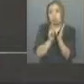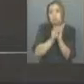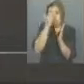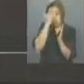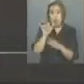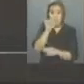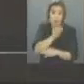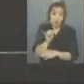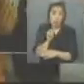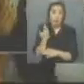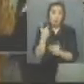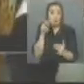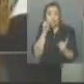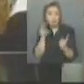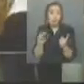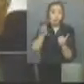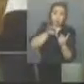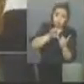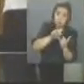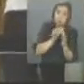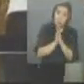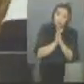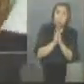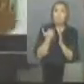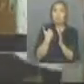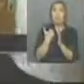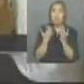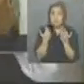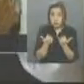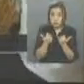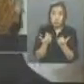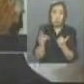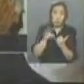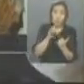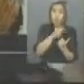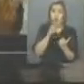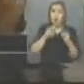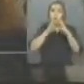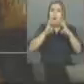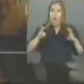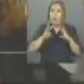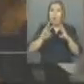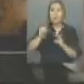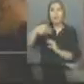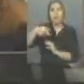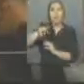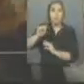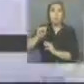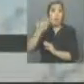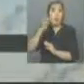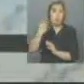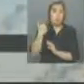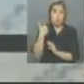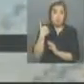ำเพ็ญกุศลโดยญาติจะเคลื่อนศพไปบำเพ็ญกุศลณวัดมกุฏกษัตริยารามพร้อมทั้งจะมีพิธีพระราชท